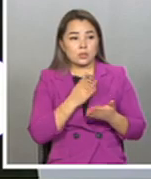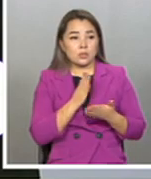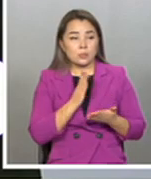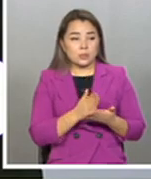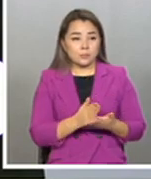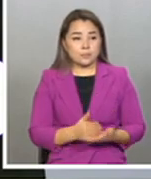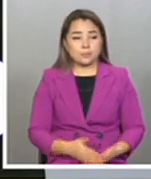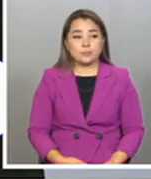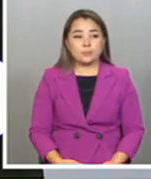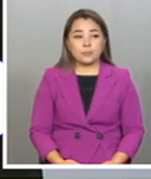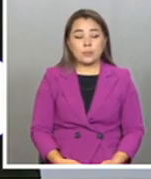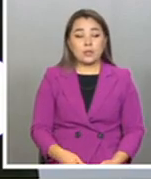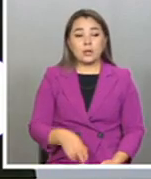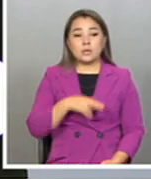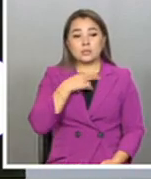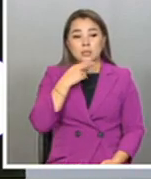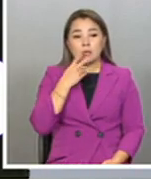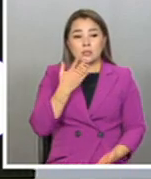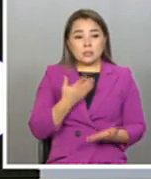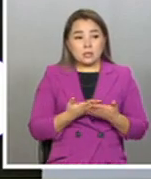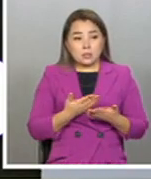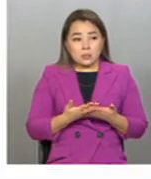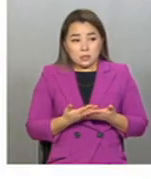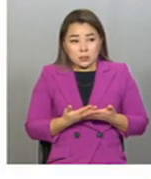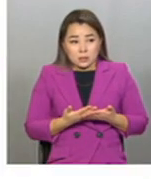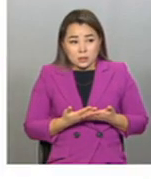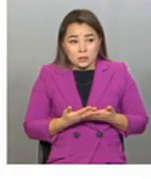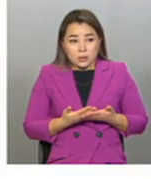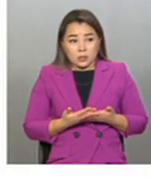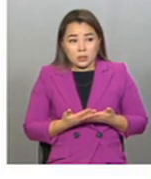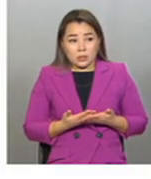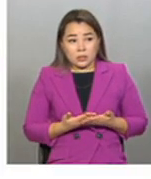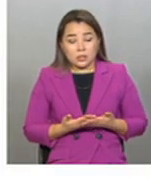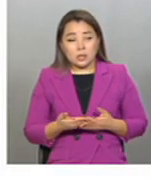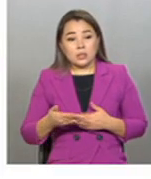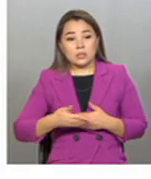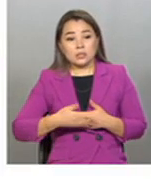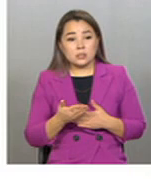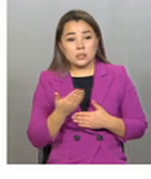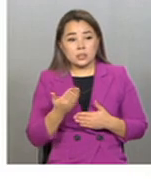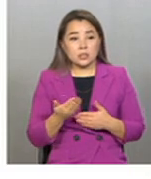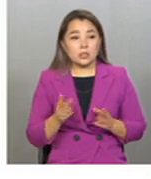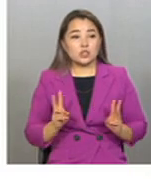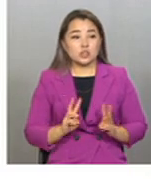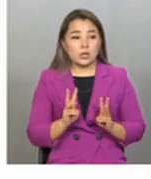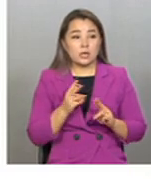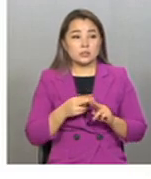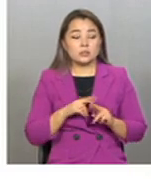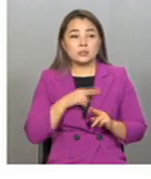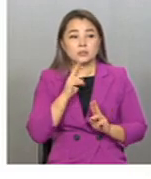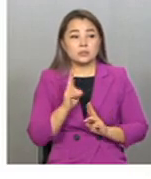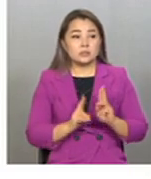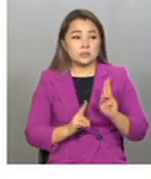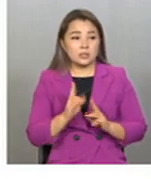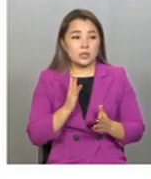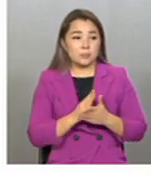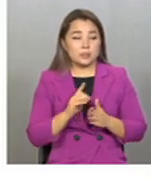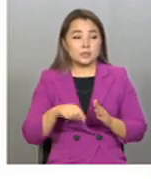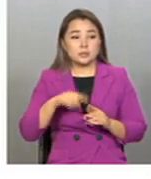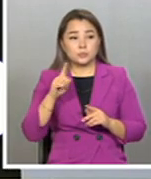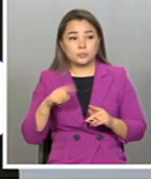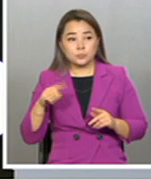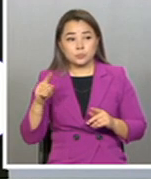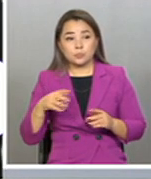Енді назарымызды аударатын болсақ, яғни бұл жерде біз енді сырттан жанатын жылулық қозғалтқыштар туралы тоқталамыз. Сырттан жанатын жылулық